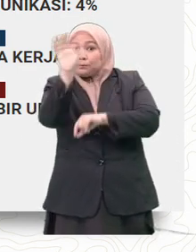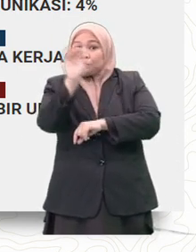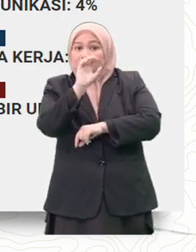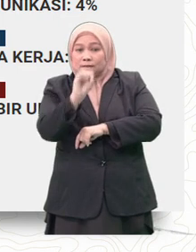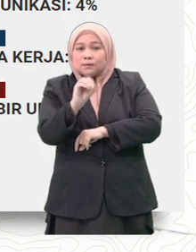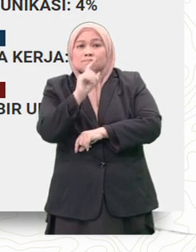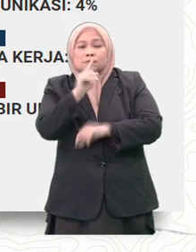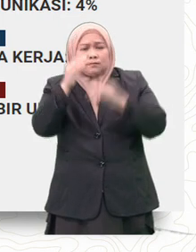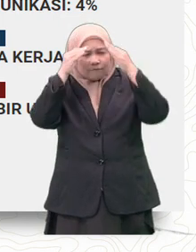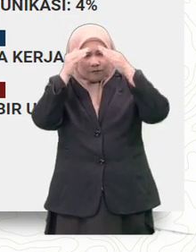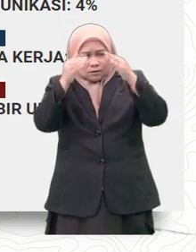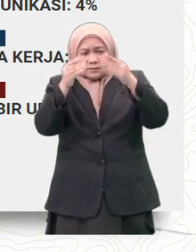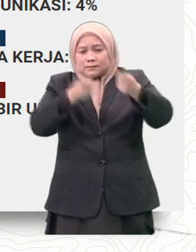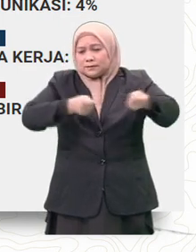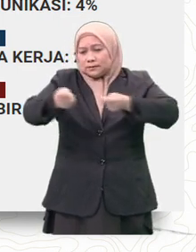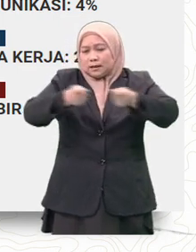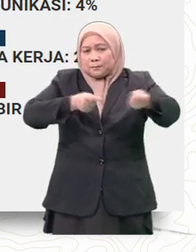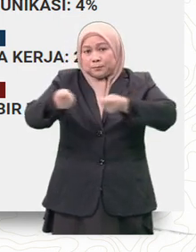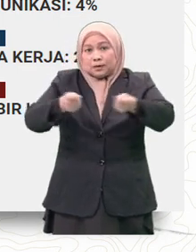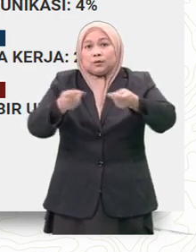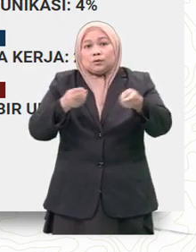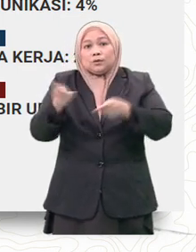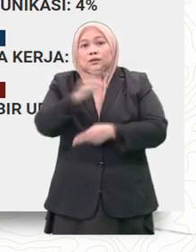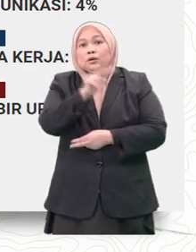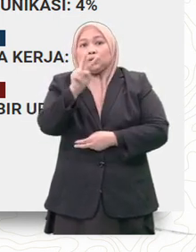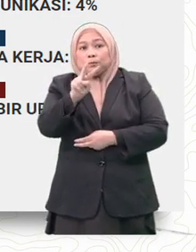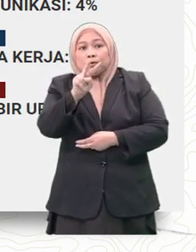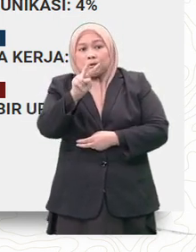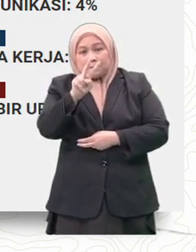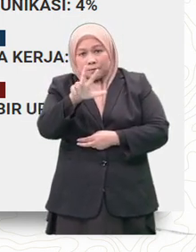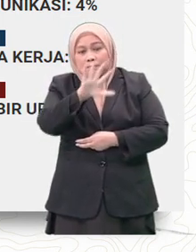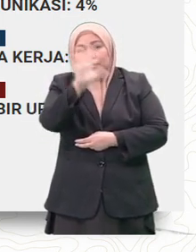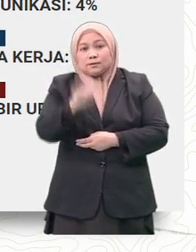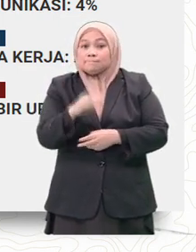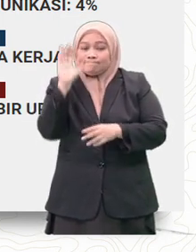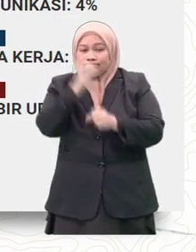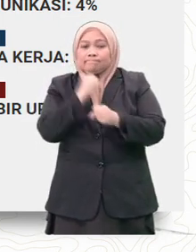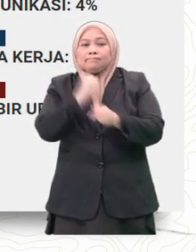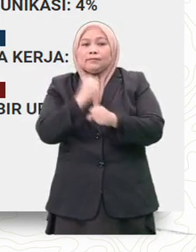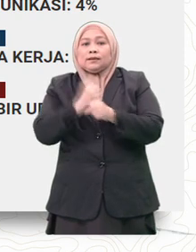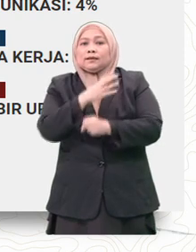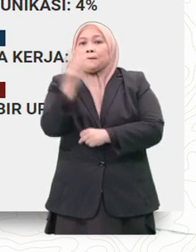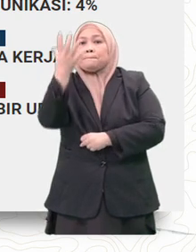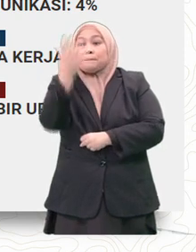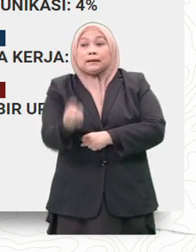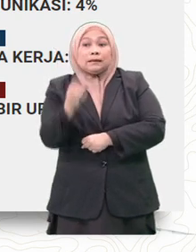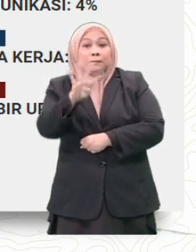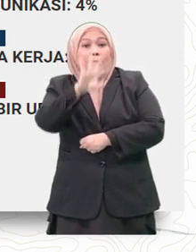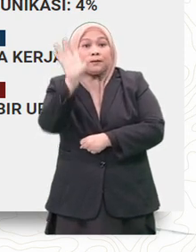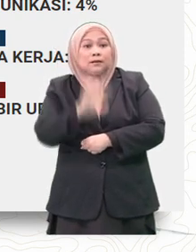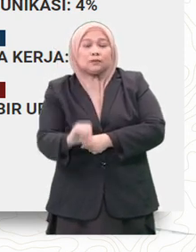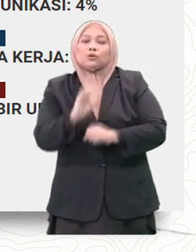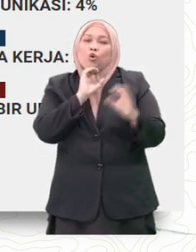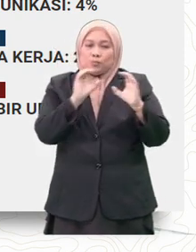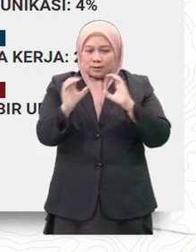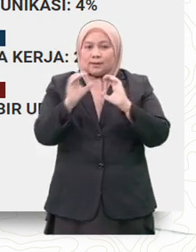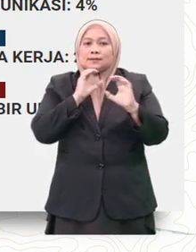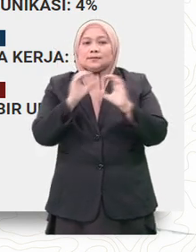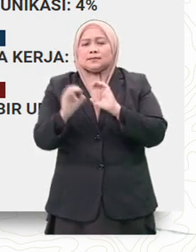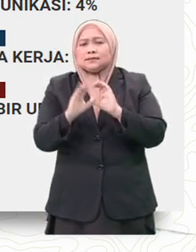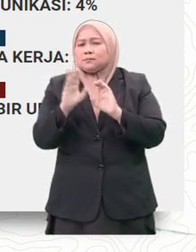memfokuskan terhadap takdir urus sebanyak 25 Praja sebelumnya memilih charger Baki 400 memilih komunisasi